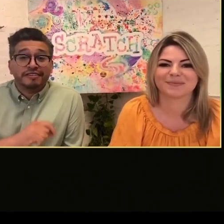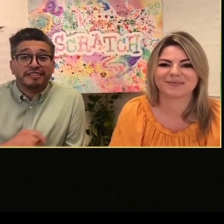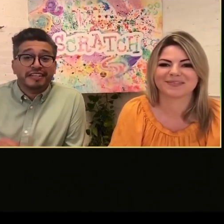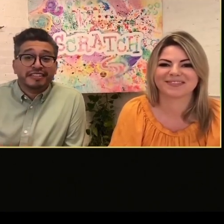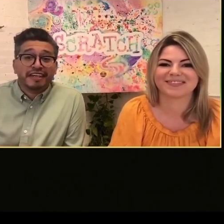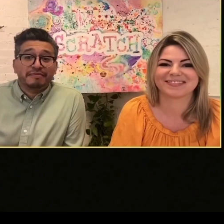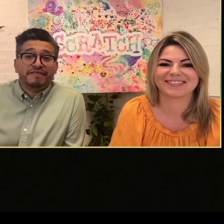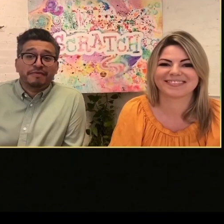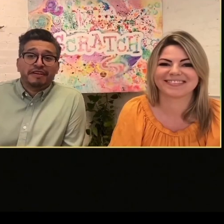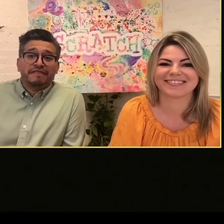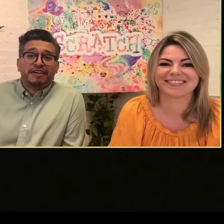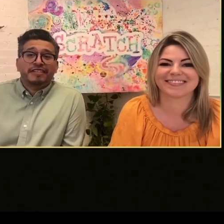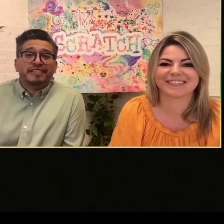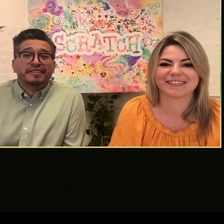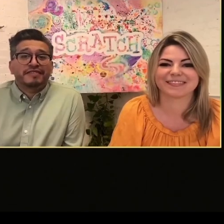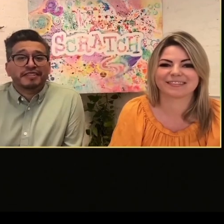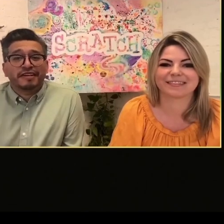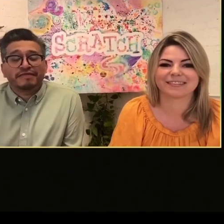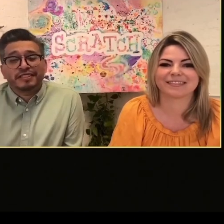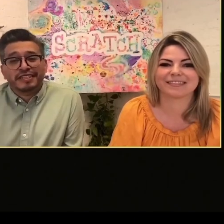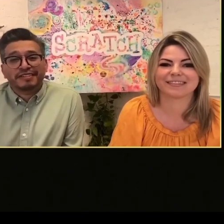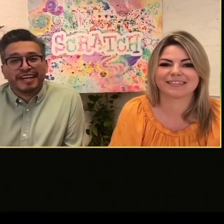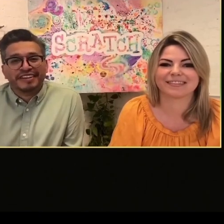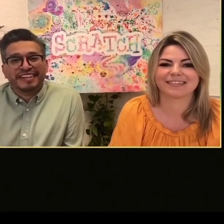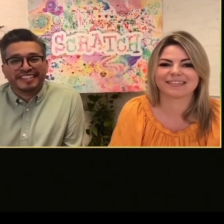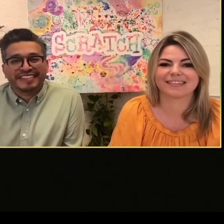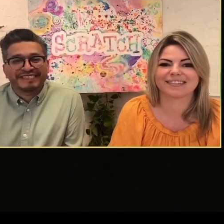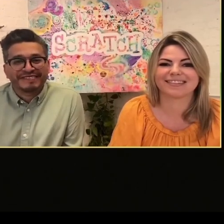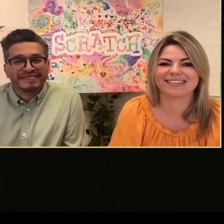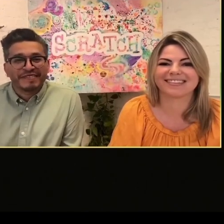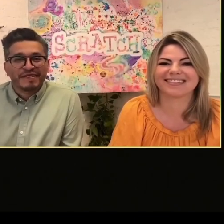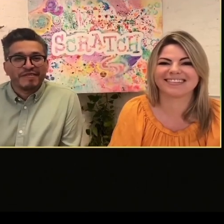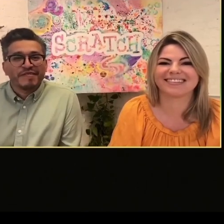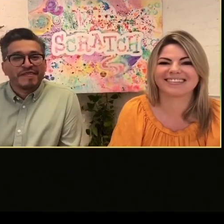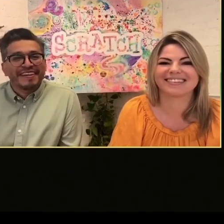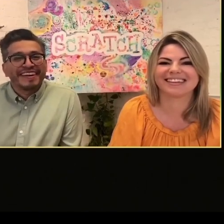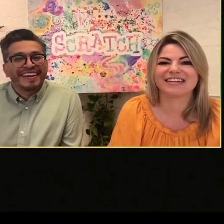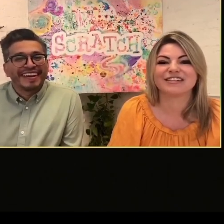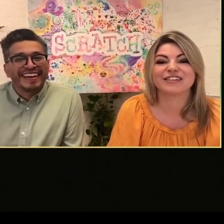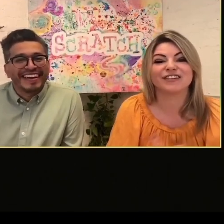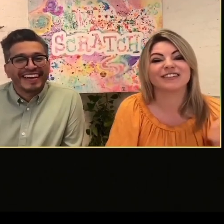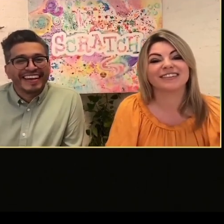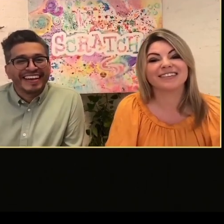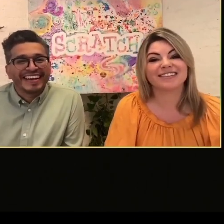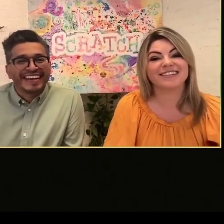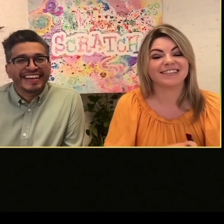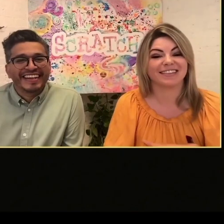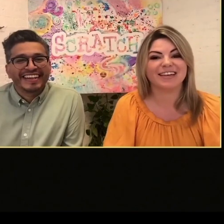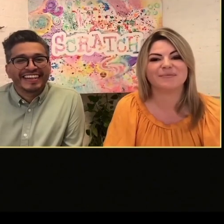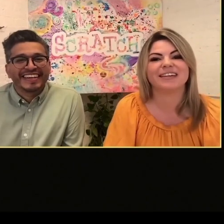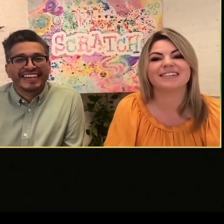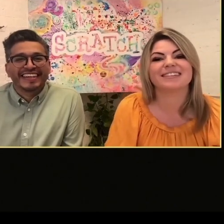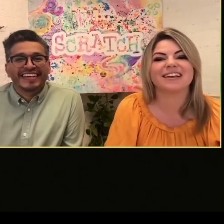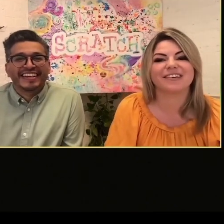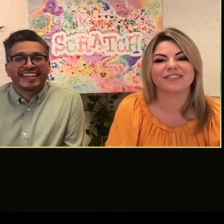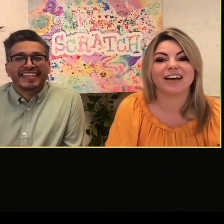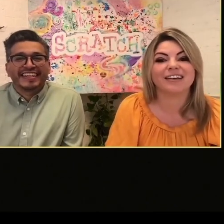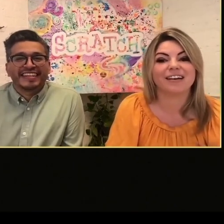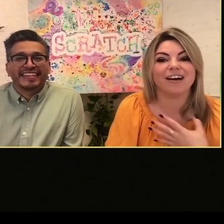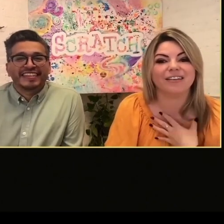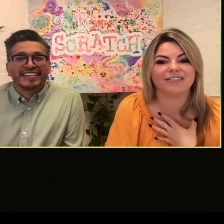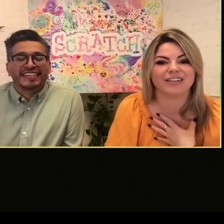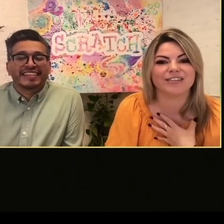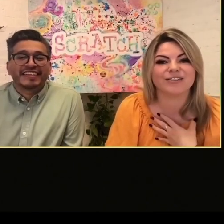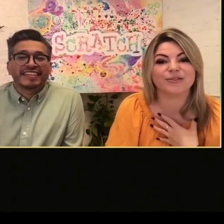Ora vi invitiamo a creare, vediamo cosa, per me è un po' difficile